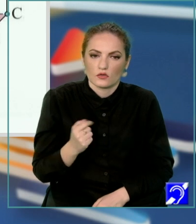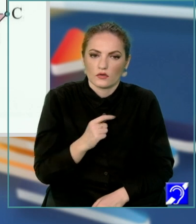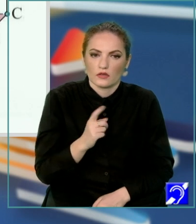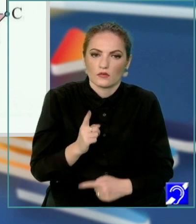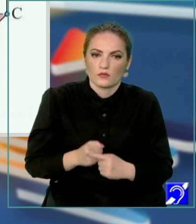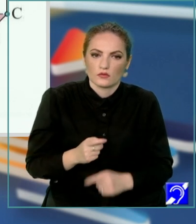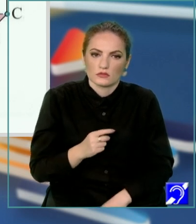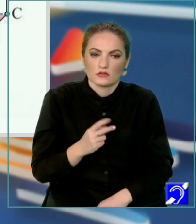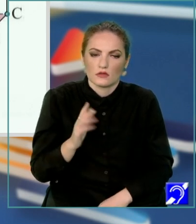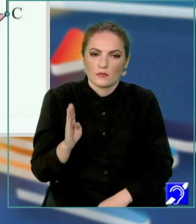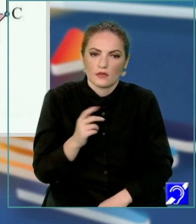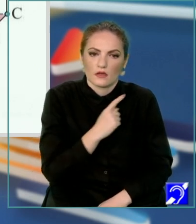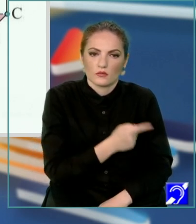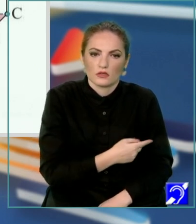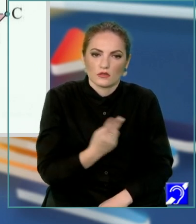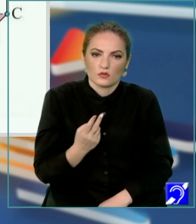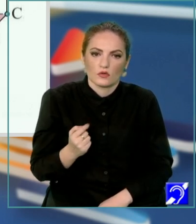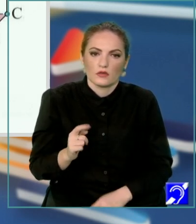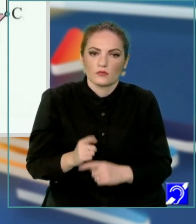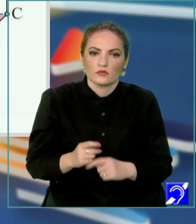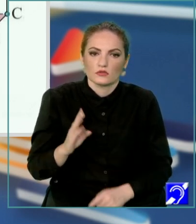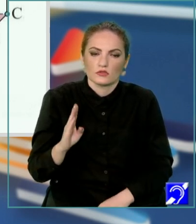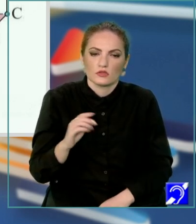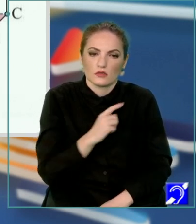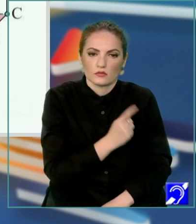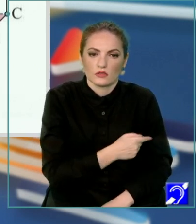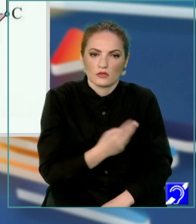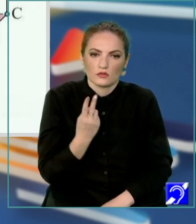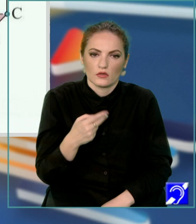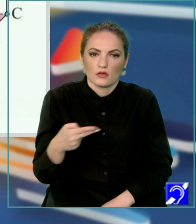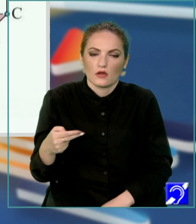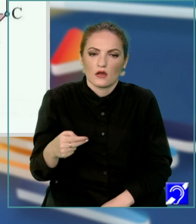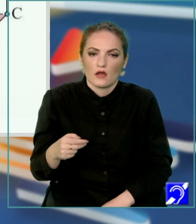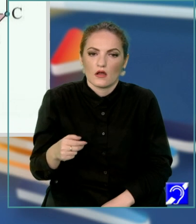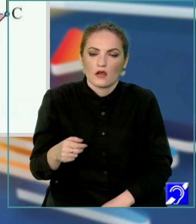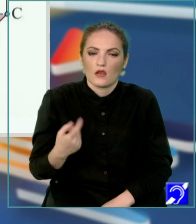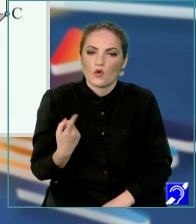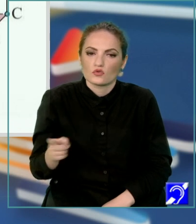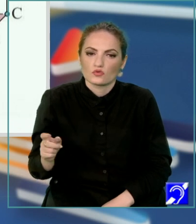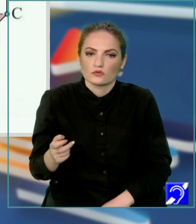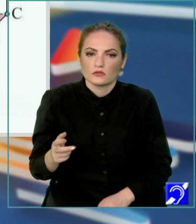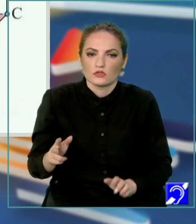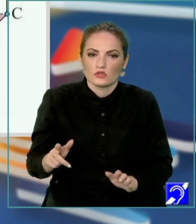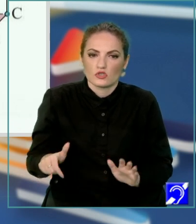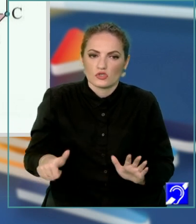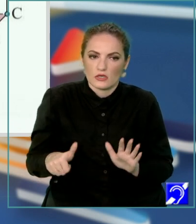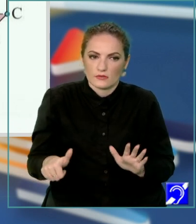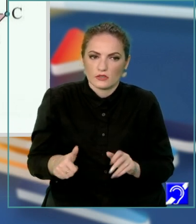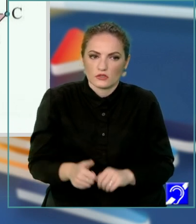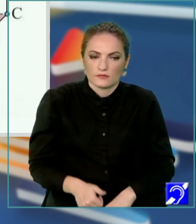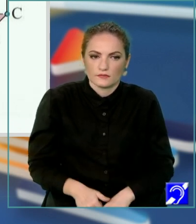celor trei dimensiuni este 116 prin urmare ne gândim că dacă